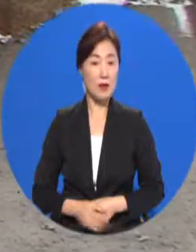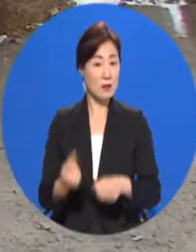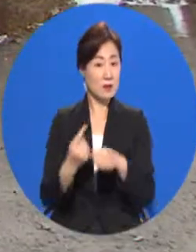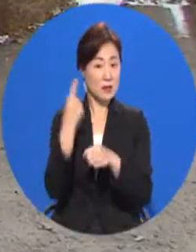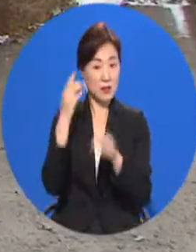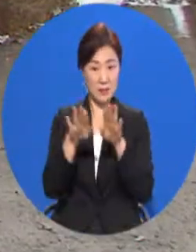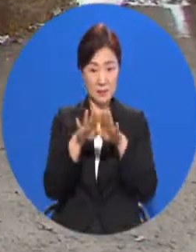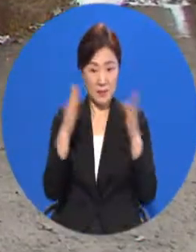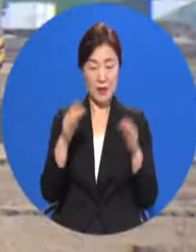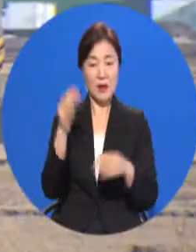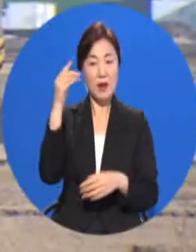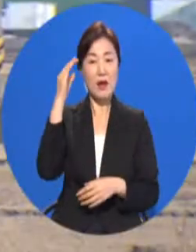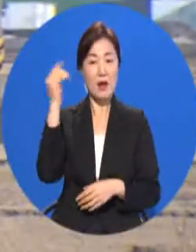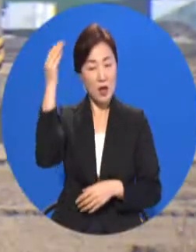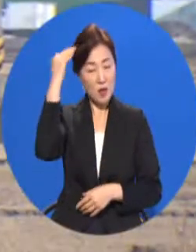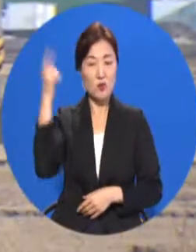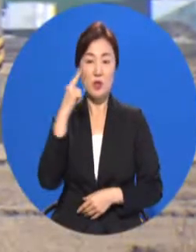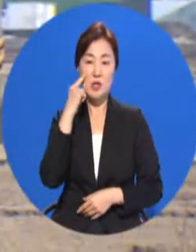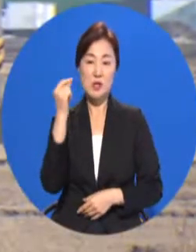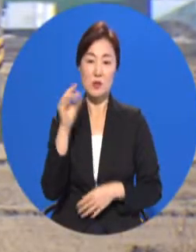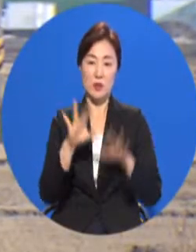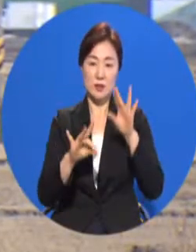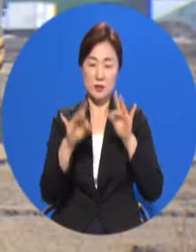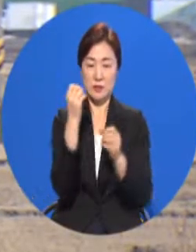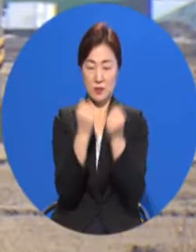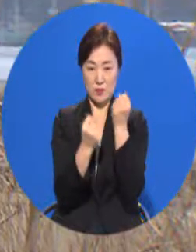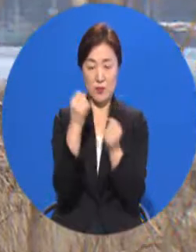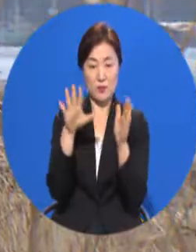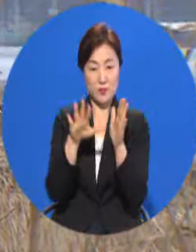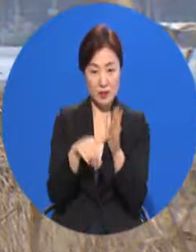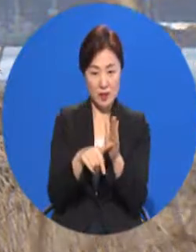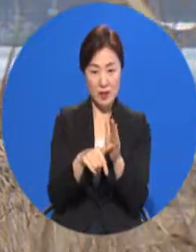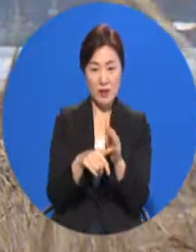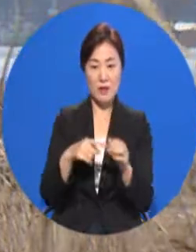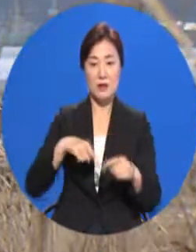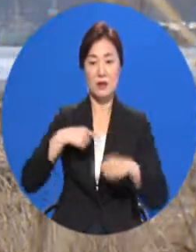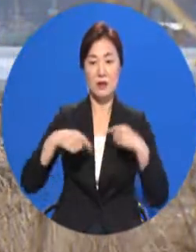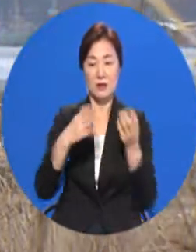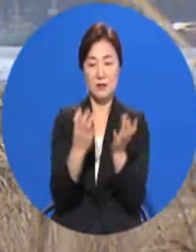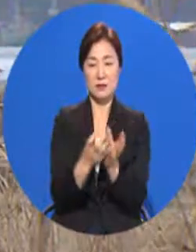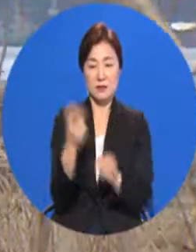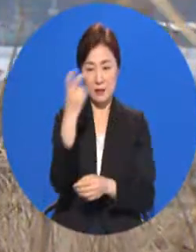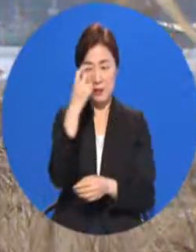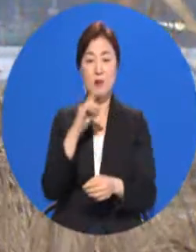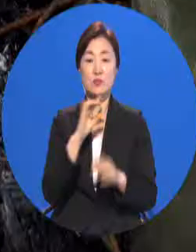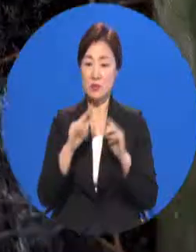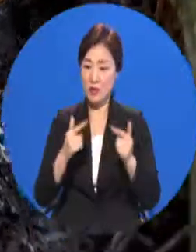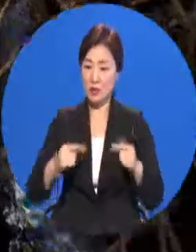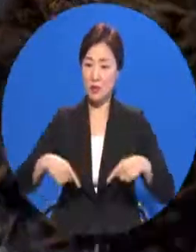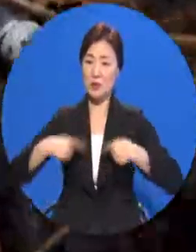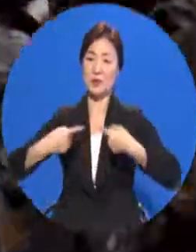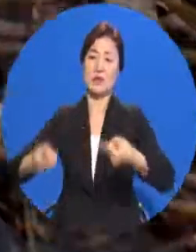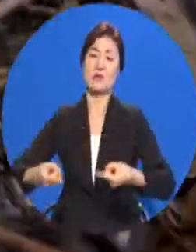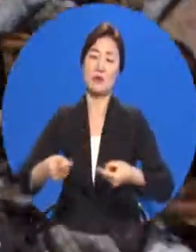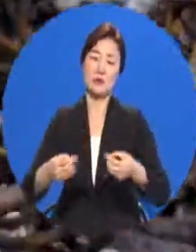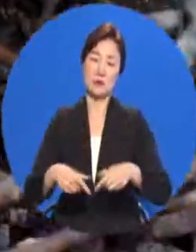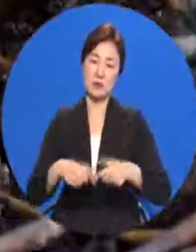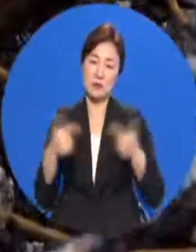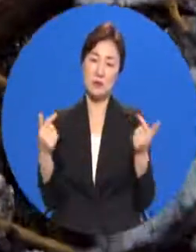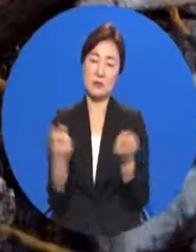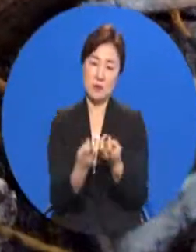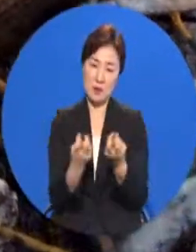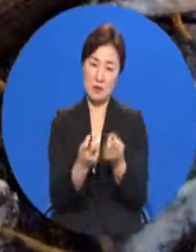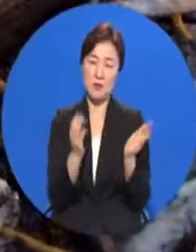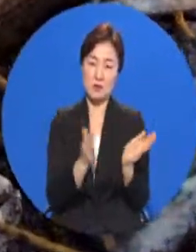열린 한일 습지 포럼에서는 지자체의 단속 강화뿐만이 아닌 지역 주민의 참여를 끌어낼 방안을 마련하는 게